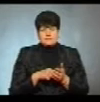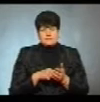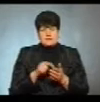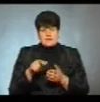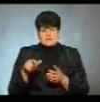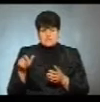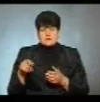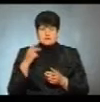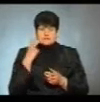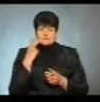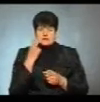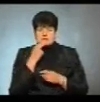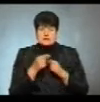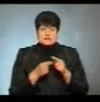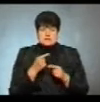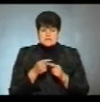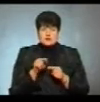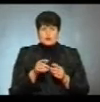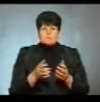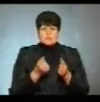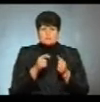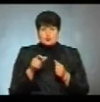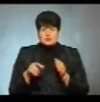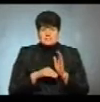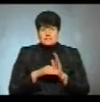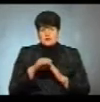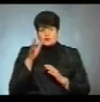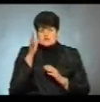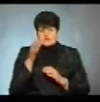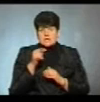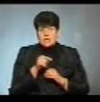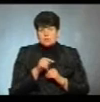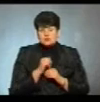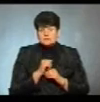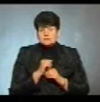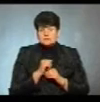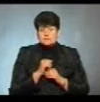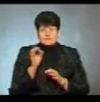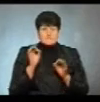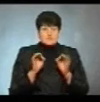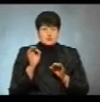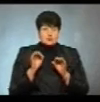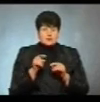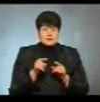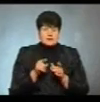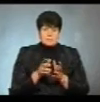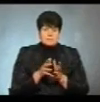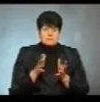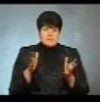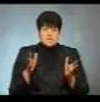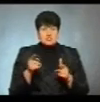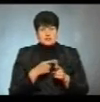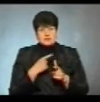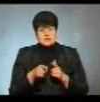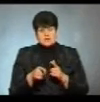завжди традиційно його підтримували люди з вищою освітою. А тут відсоток таких набагато більше,